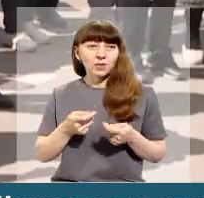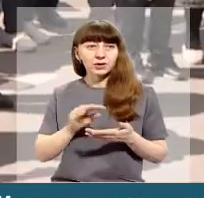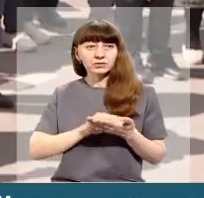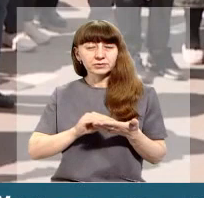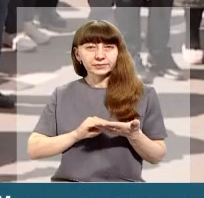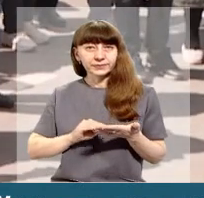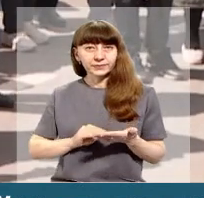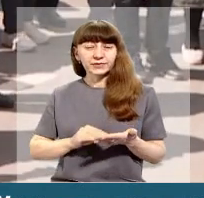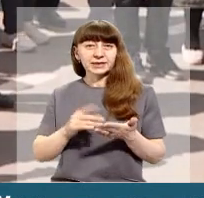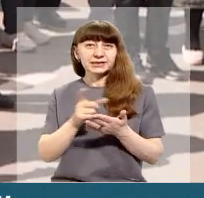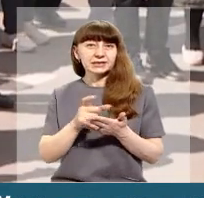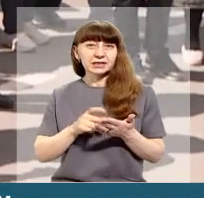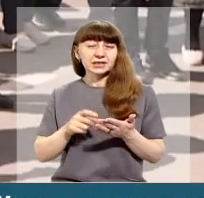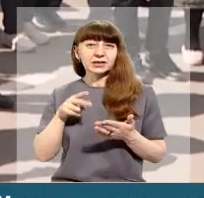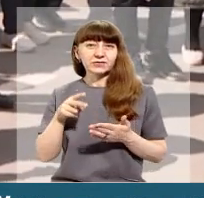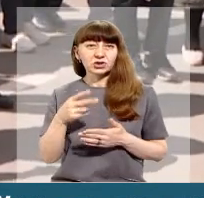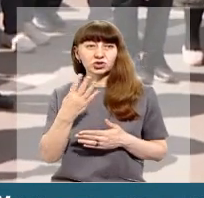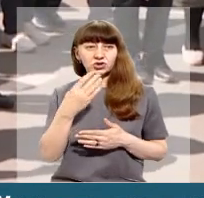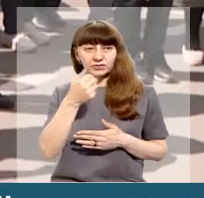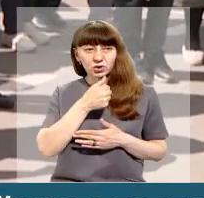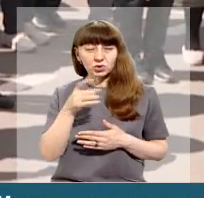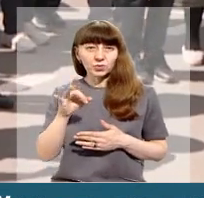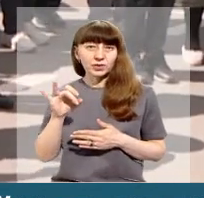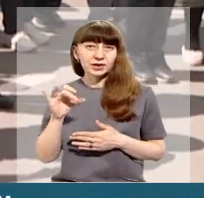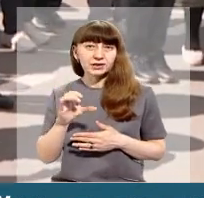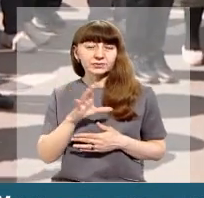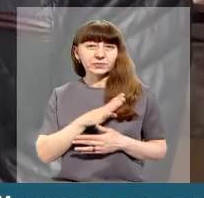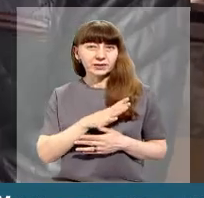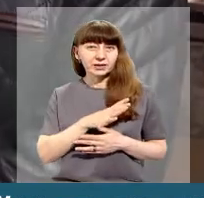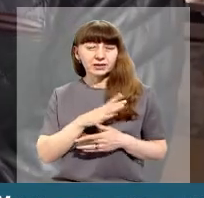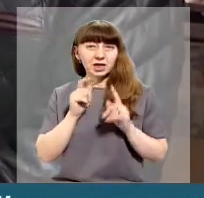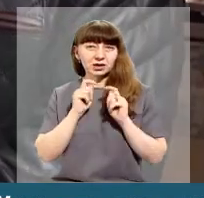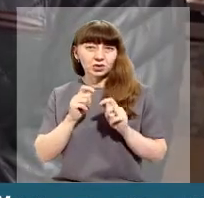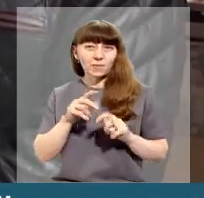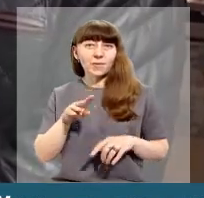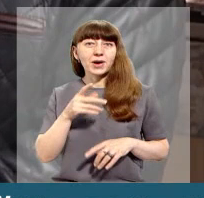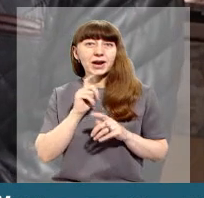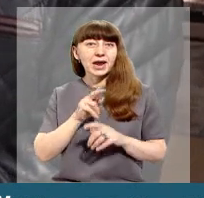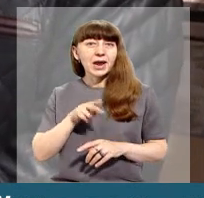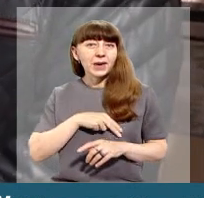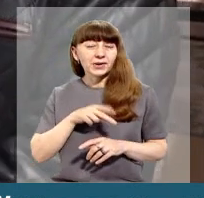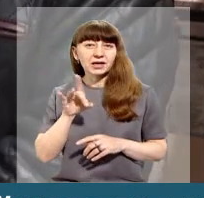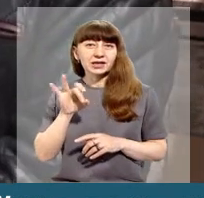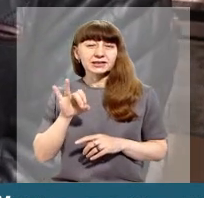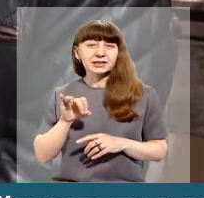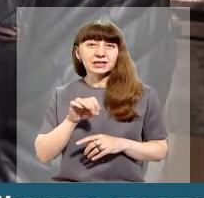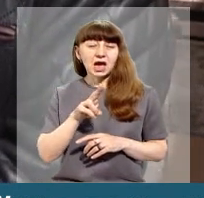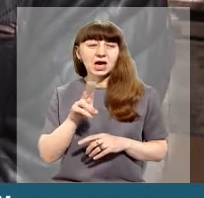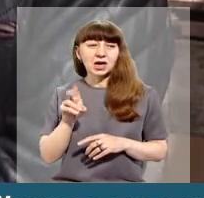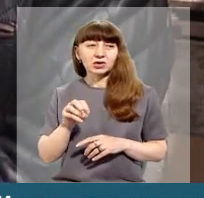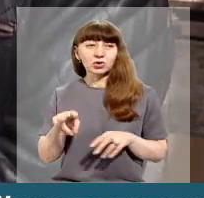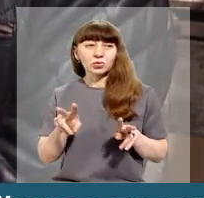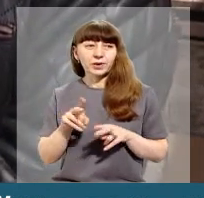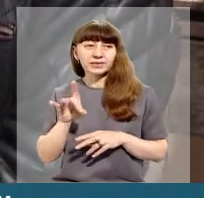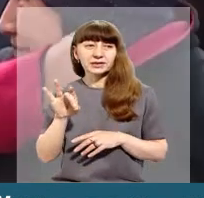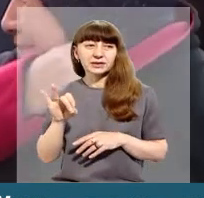известных сборников стихов. В 2004 году Жолбарас Баязид был награжден премией «Казна» Костанайского областного клуба меценатов,